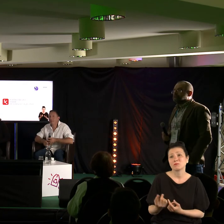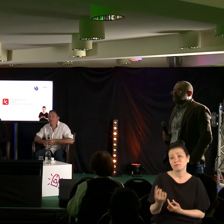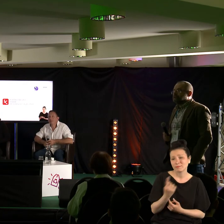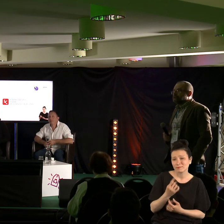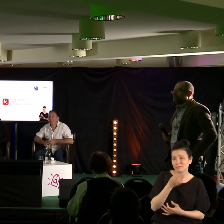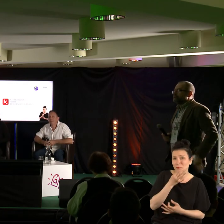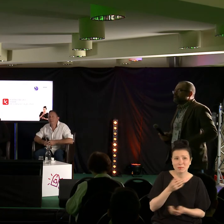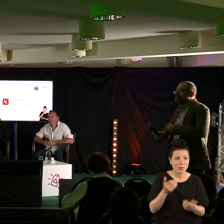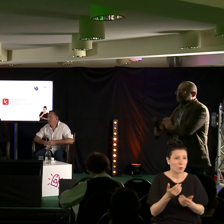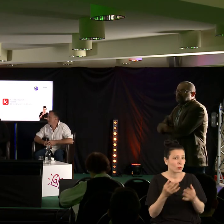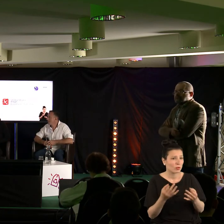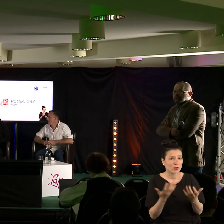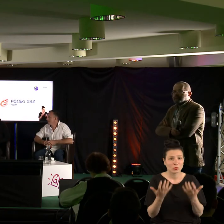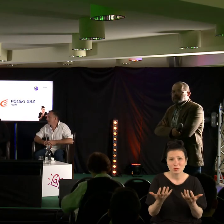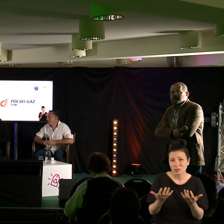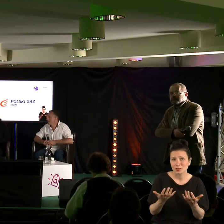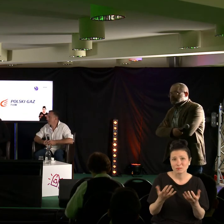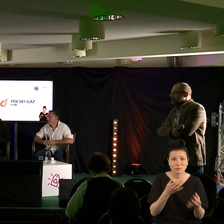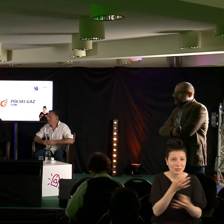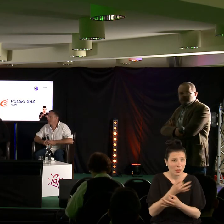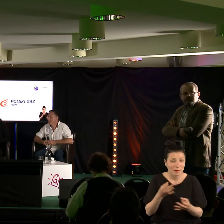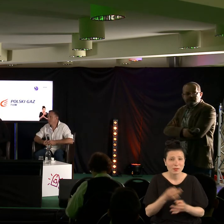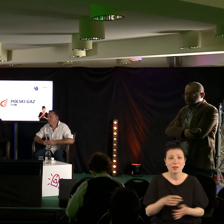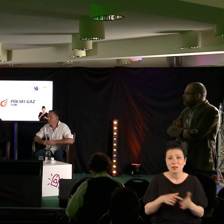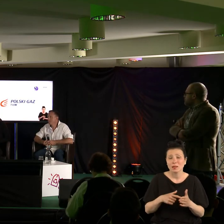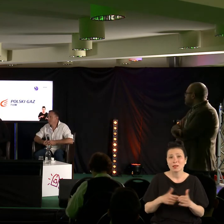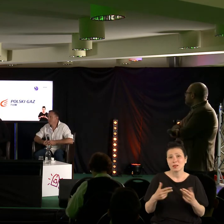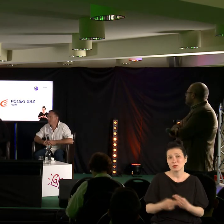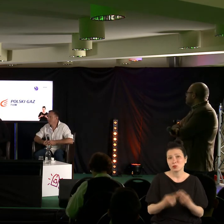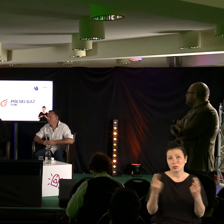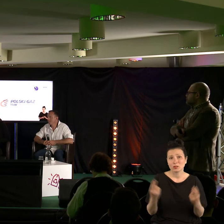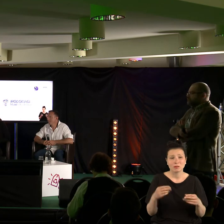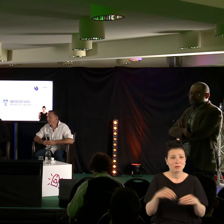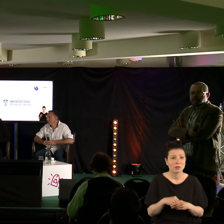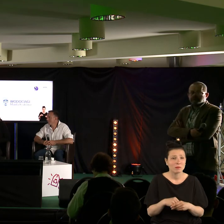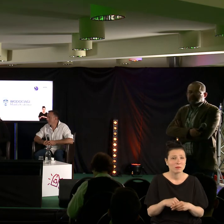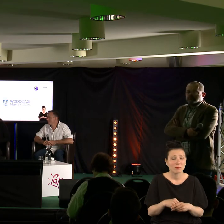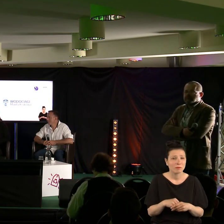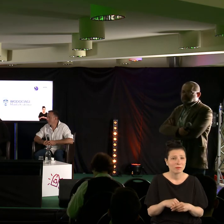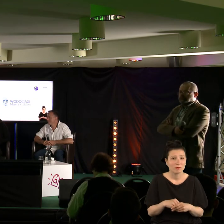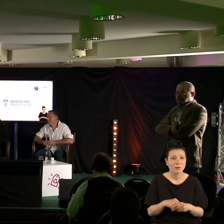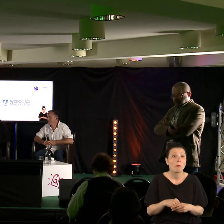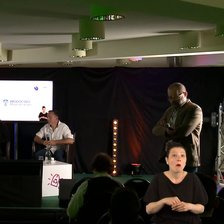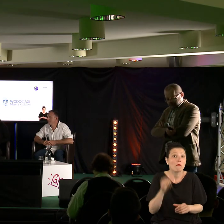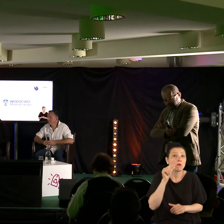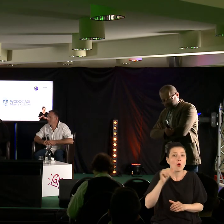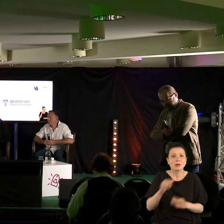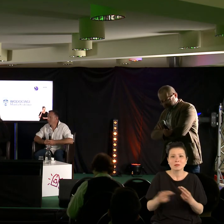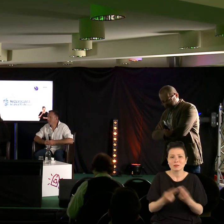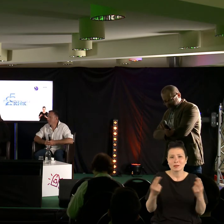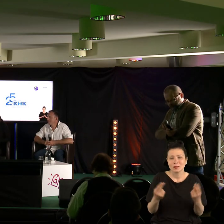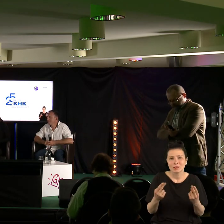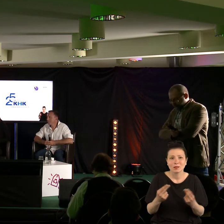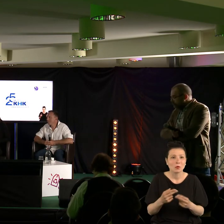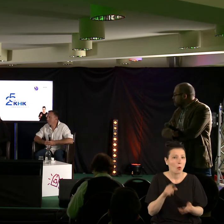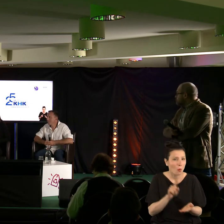jeszcze zapytać, bo ten dzień właściwie nie owocował w żadne takie jak poprzedni. Tutaj